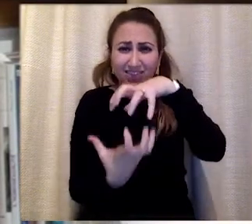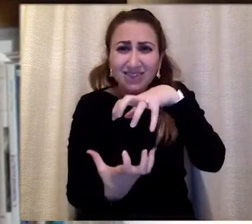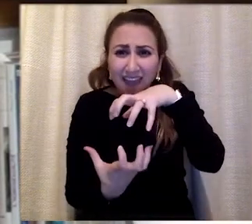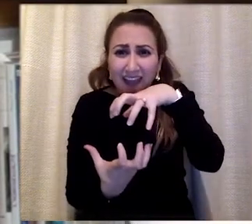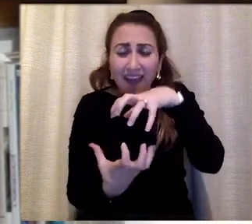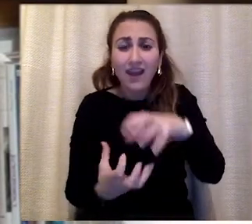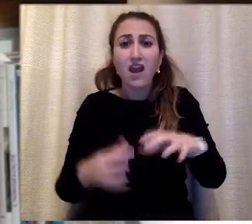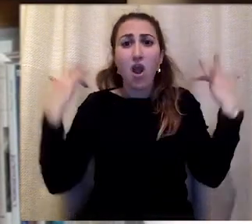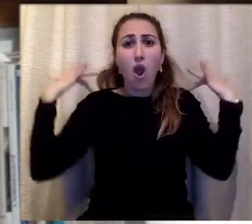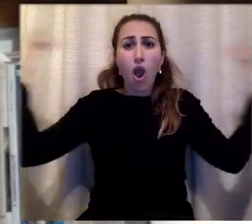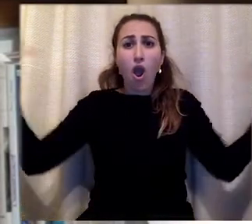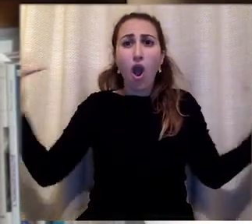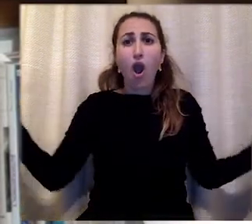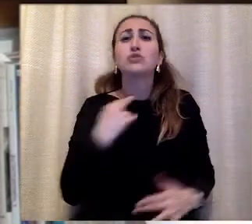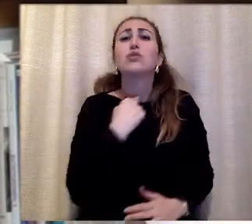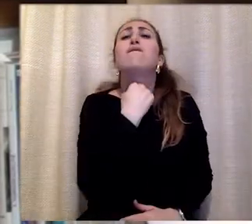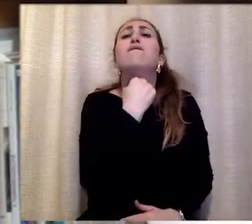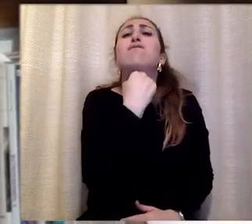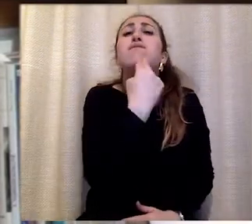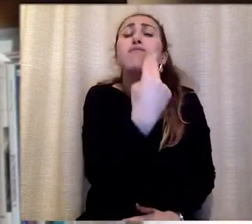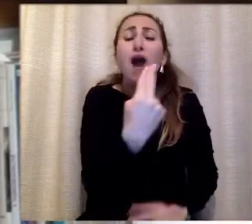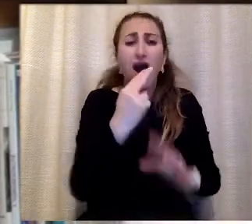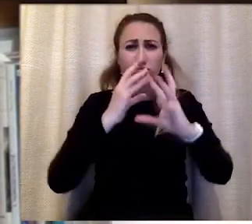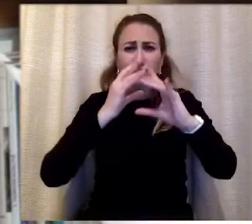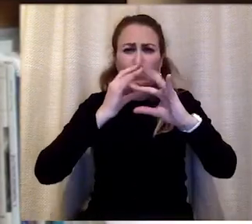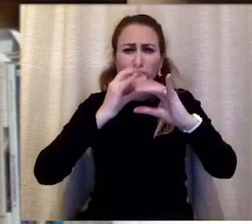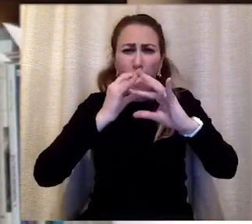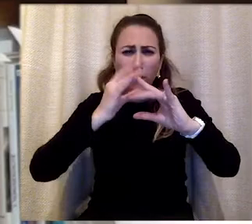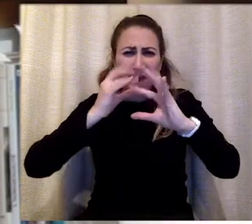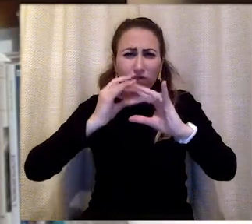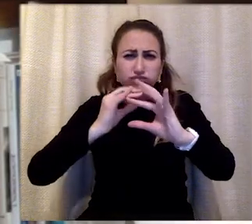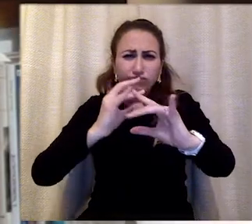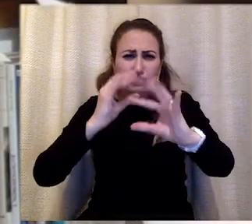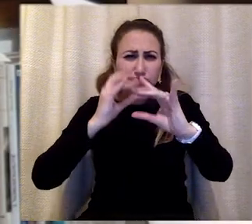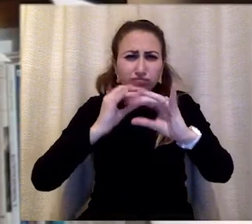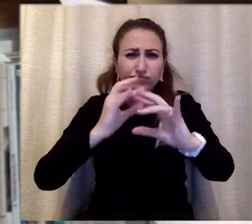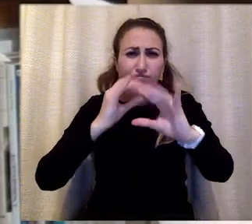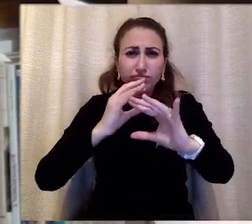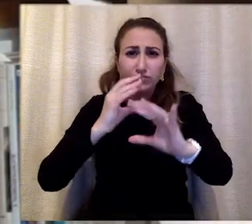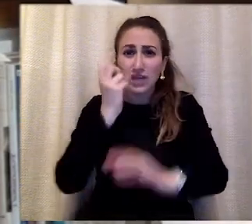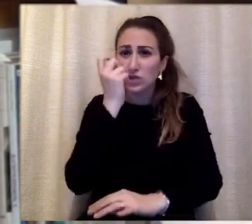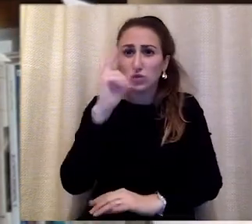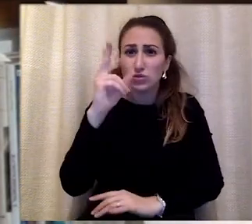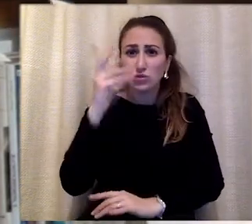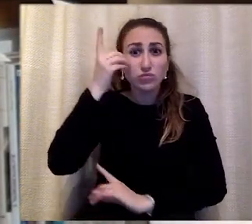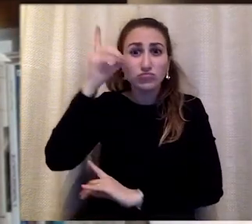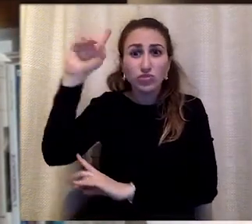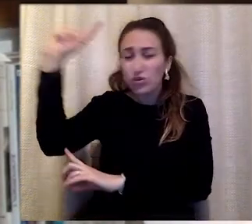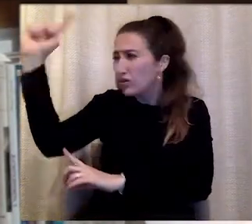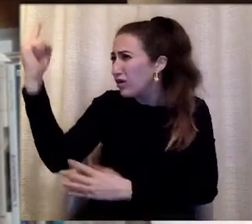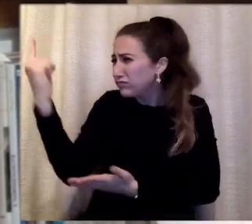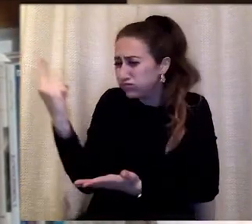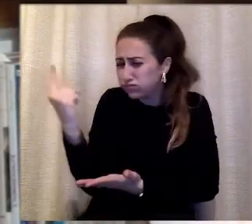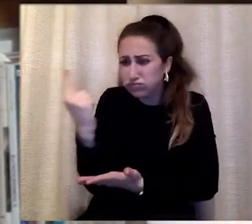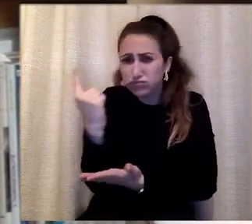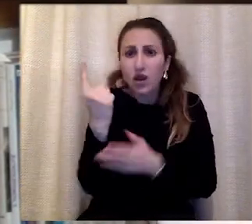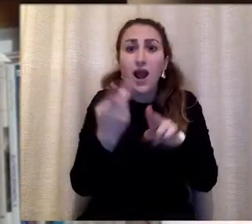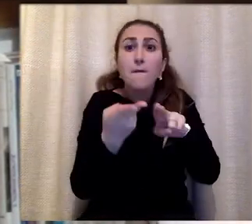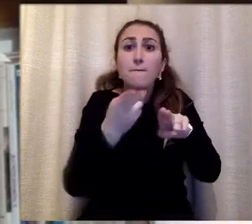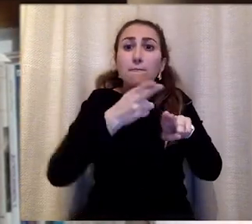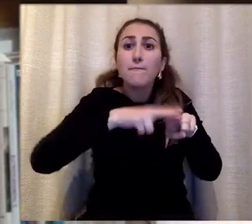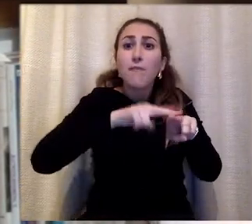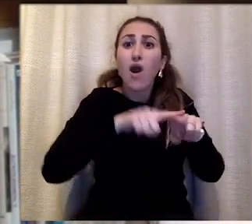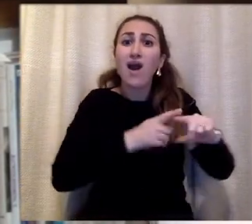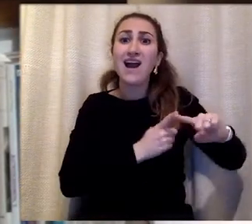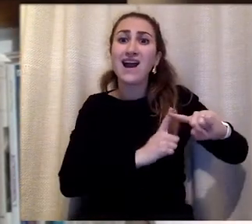nous les vivants qui serons restés, nous serons tous ensemble enlevés avec eux sur des nuées, à la rencontre